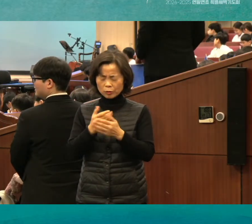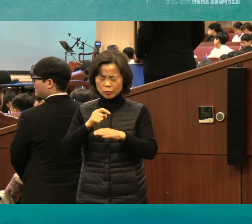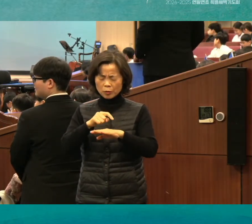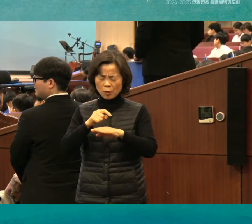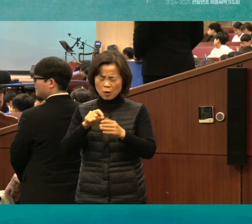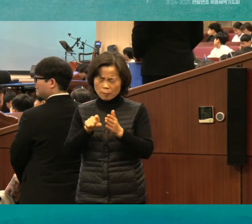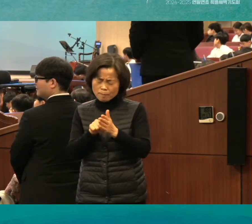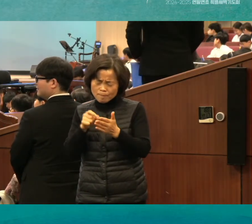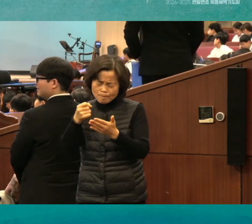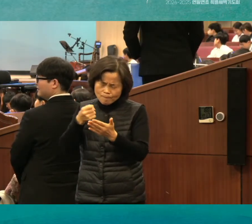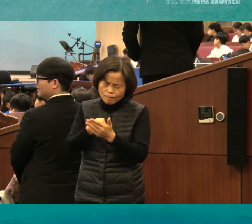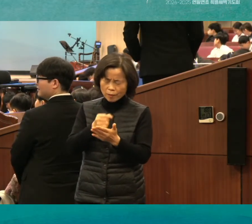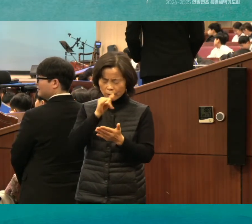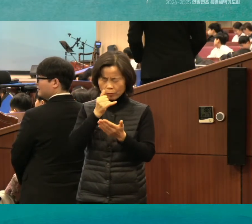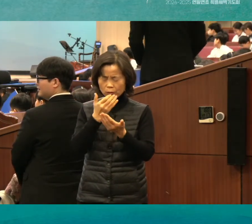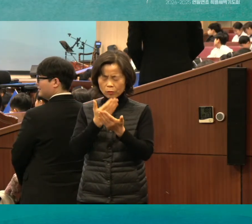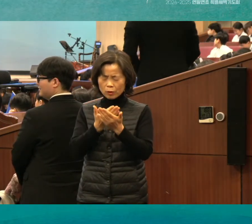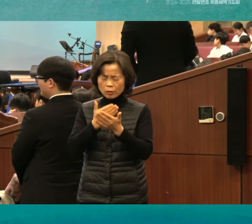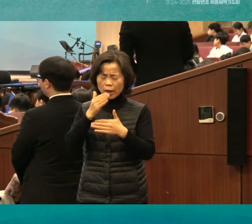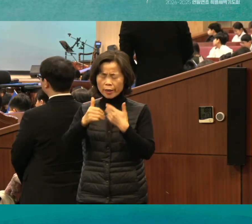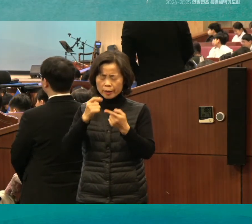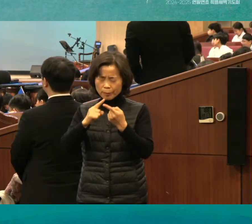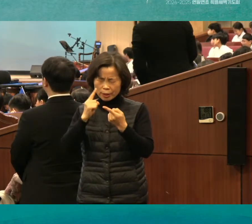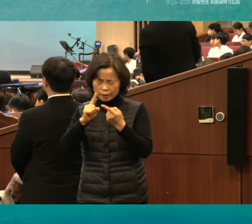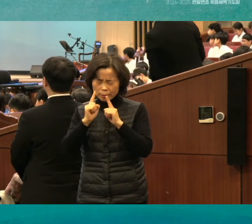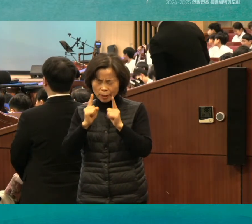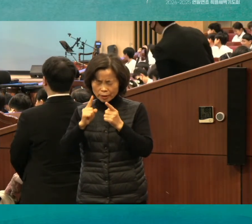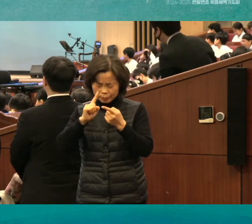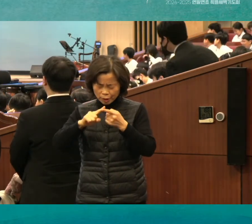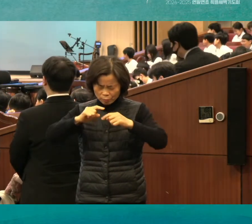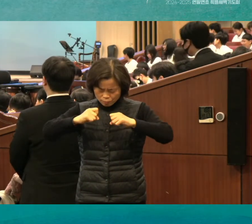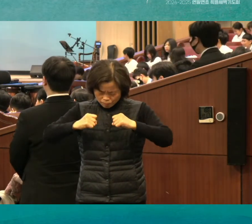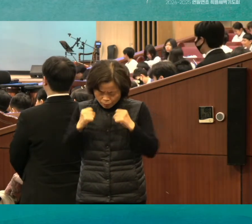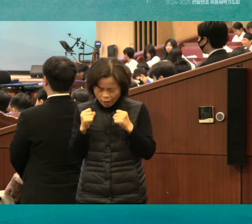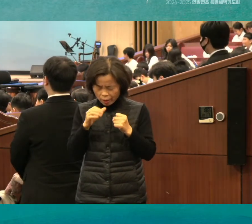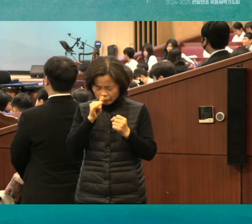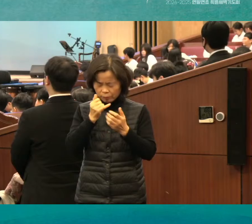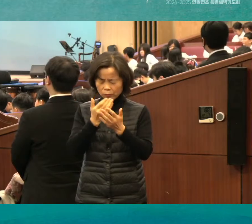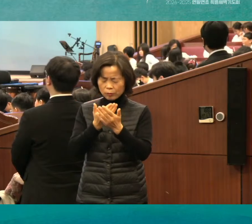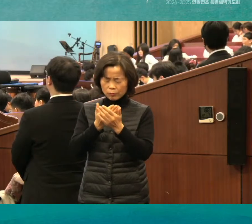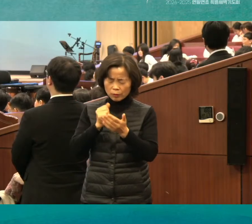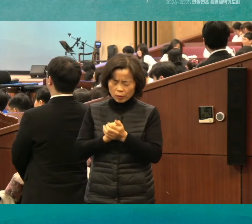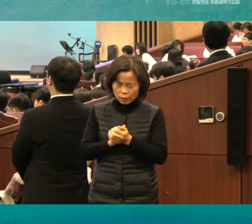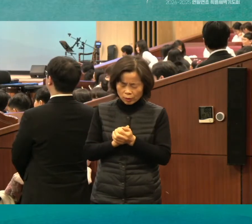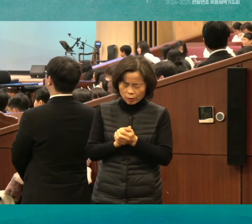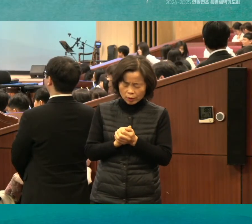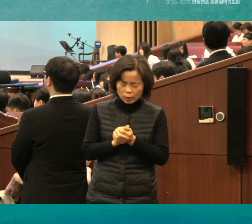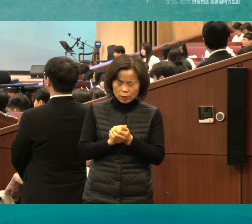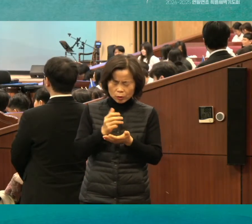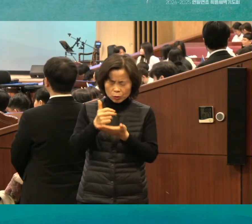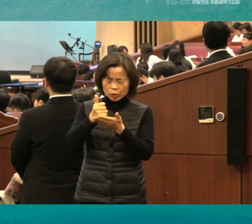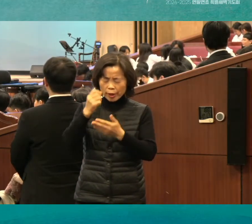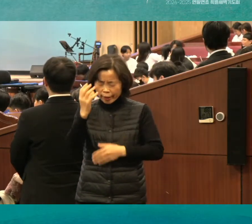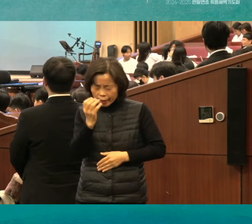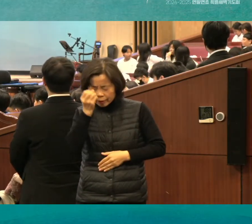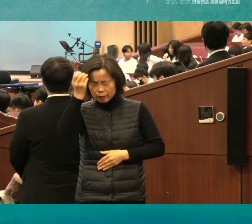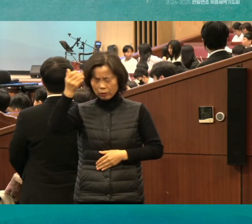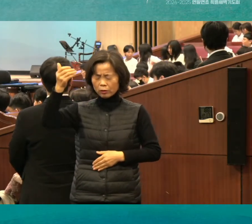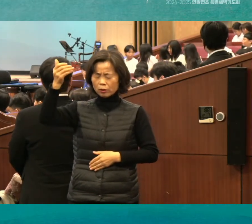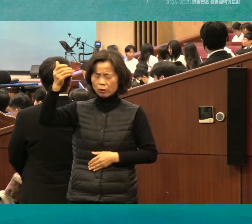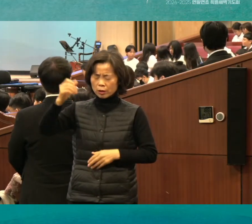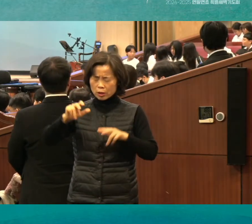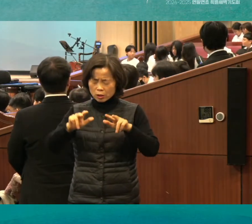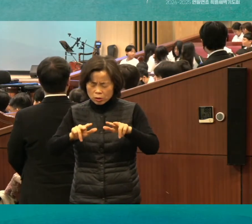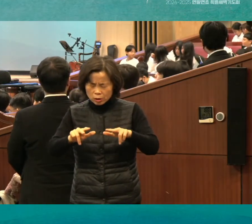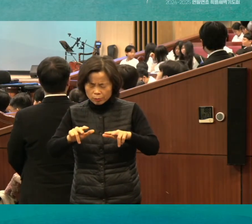하시고 그 말씀대로 사는 은혜를 허락하여 주시옵소서. 주의 성령이 이